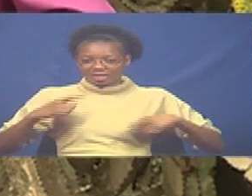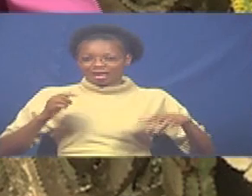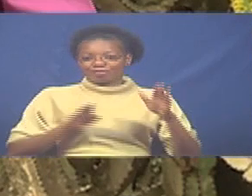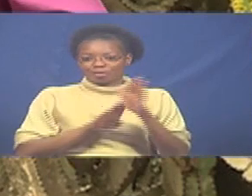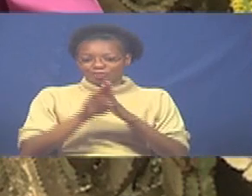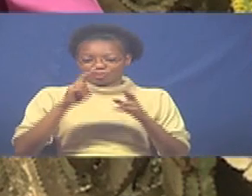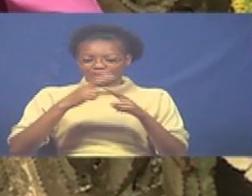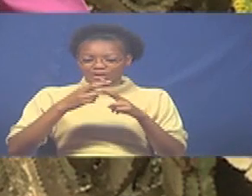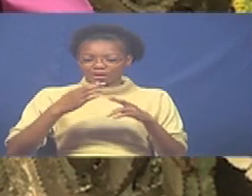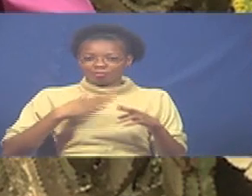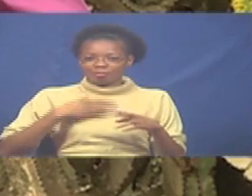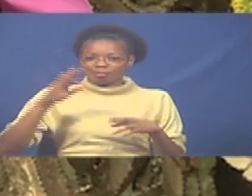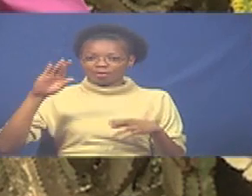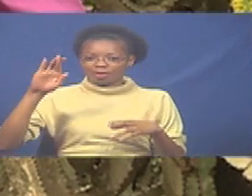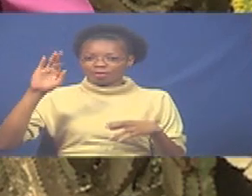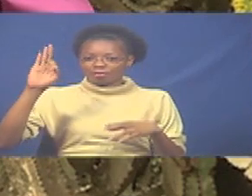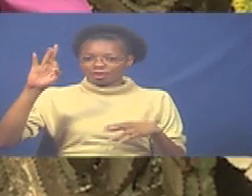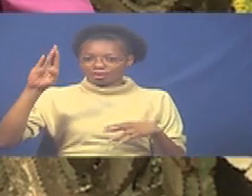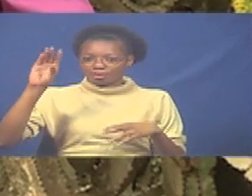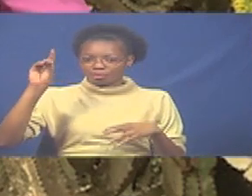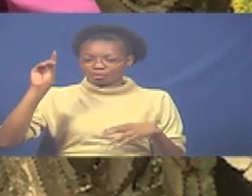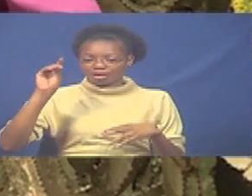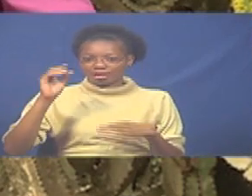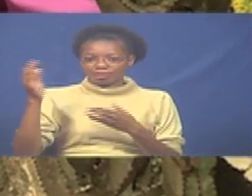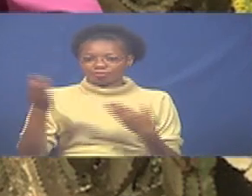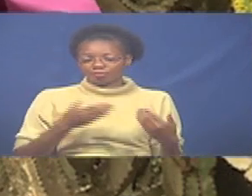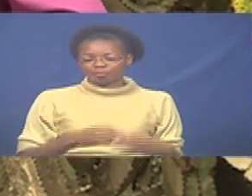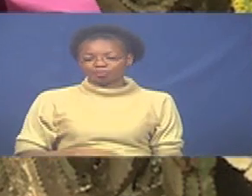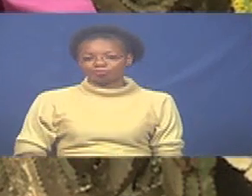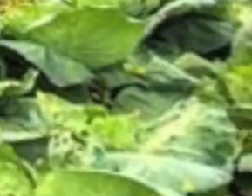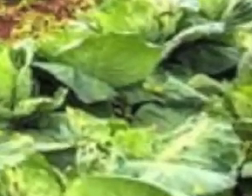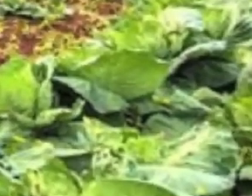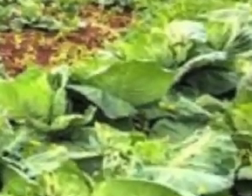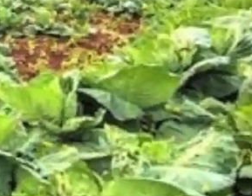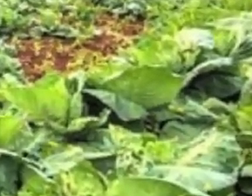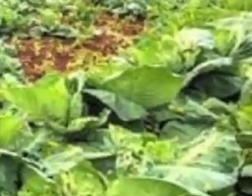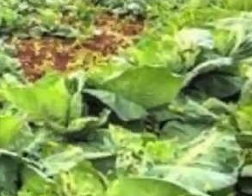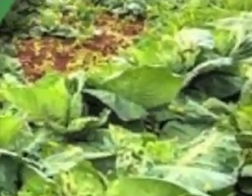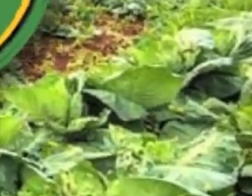kuboresha maisha yetu. Kama ilivyo desturi, mimi ni wenu Frederick Mbala.